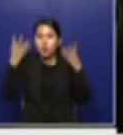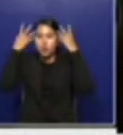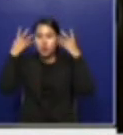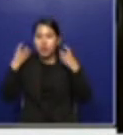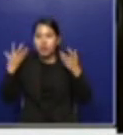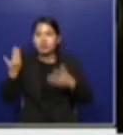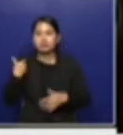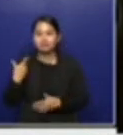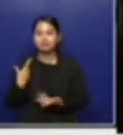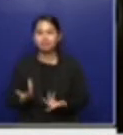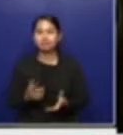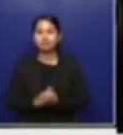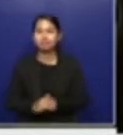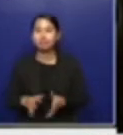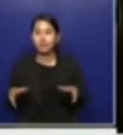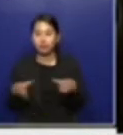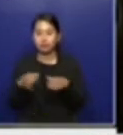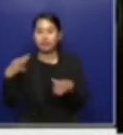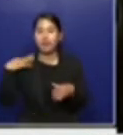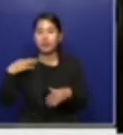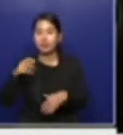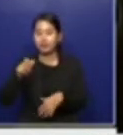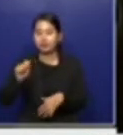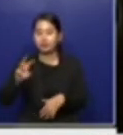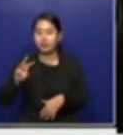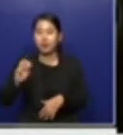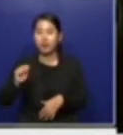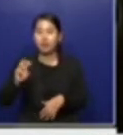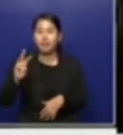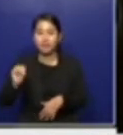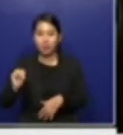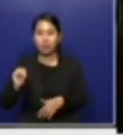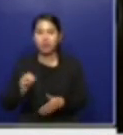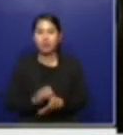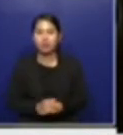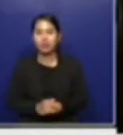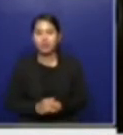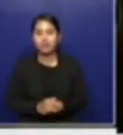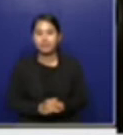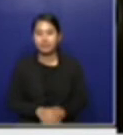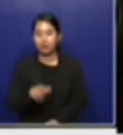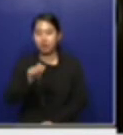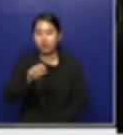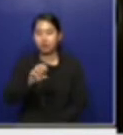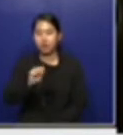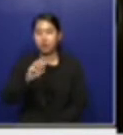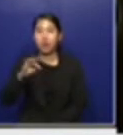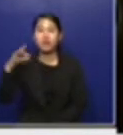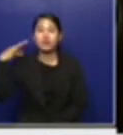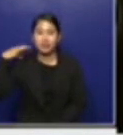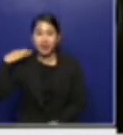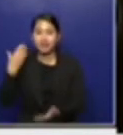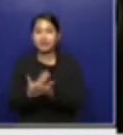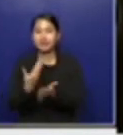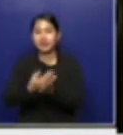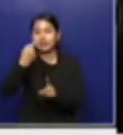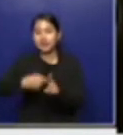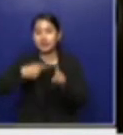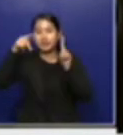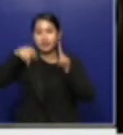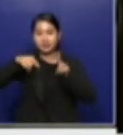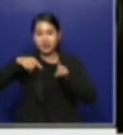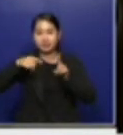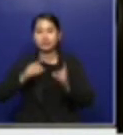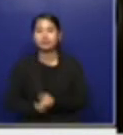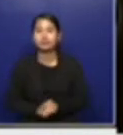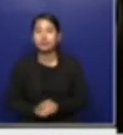ำไว้ก็คืออสม.อสม.ได้รับเงินค่าตอบแทน 1,000 บาทรัฐบ